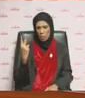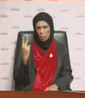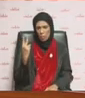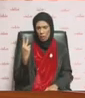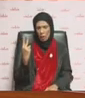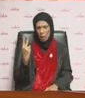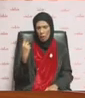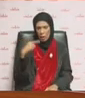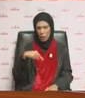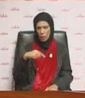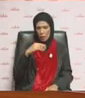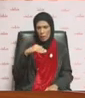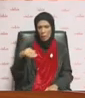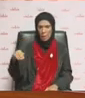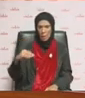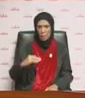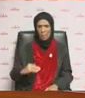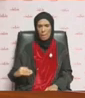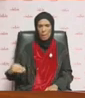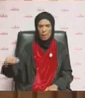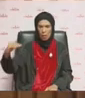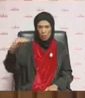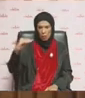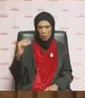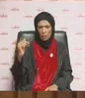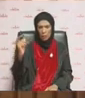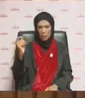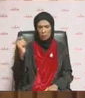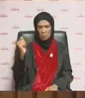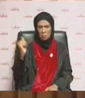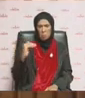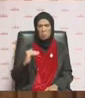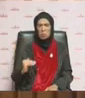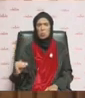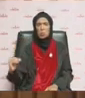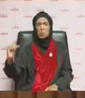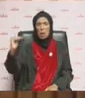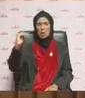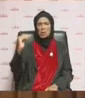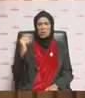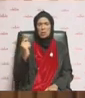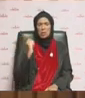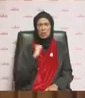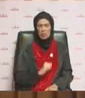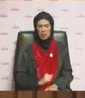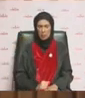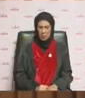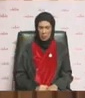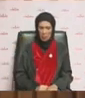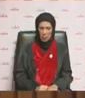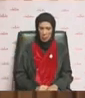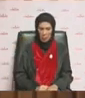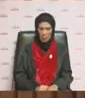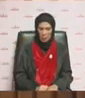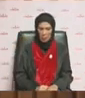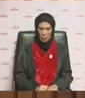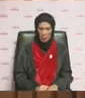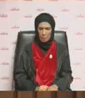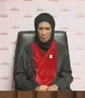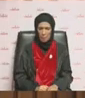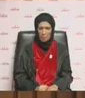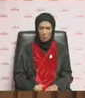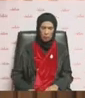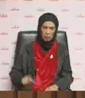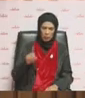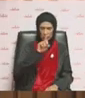12.5%، ارتفاع بسيط في العوائد المالية في 2019 بنسبة 7%. معالي الرئيس،